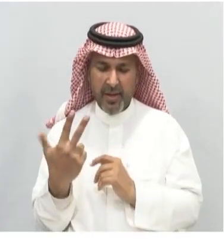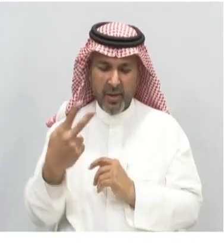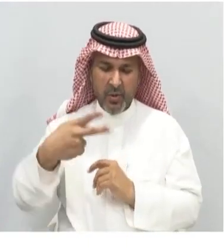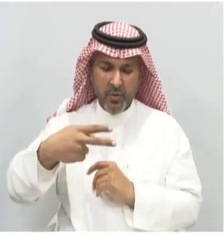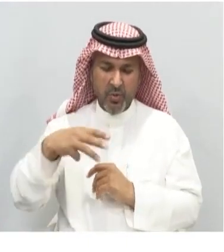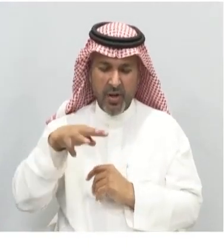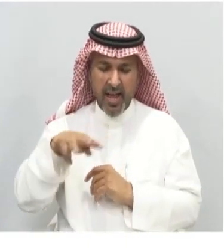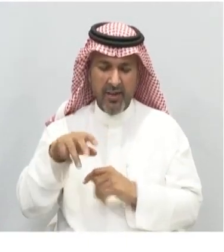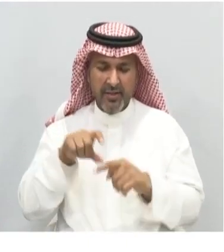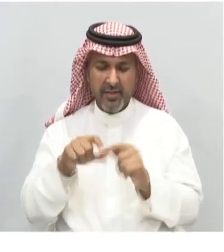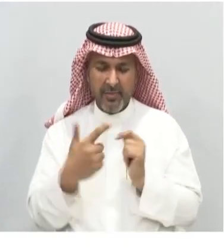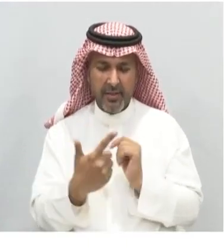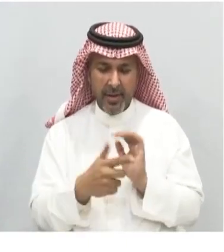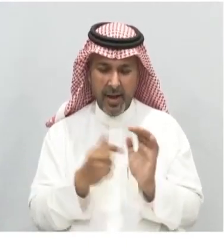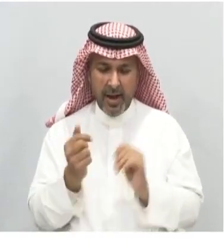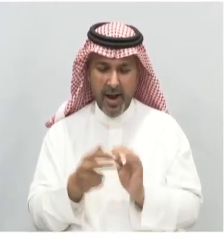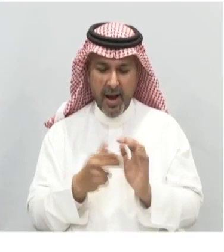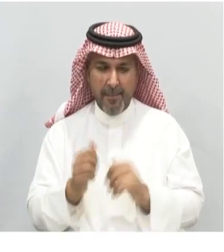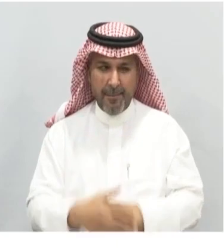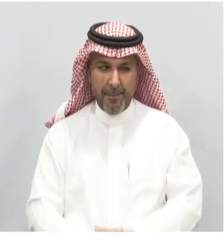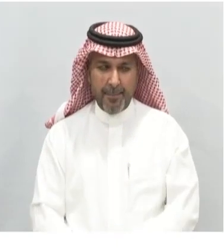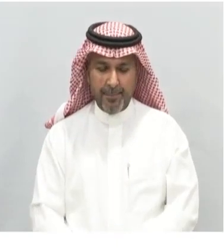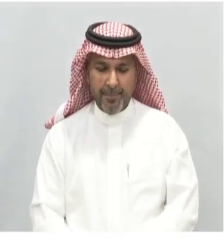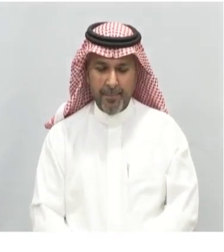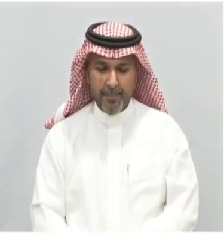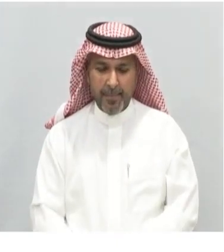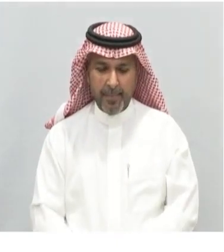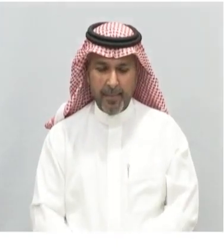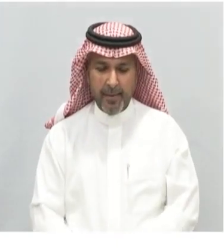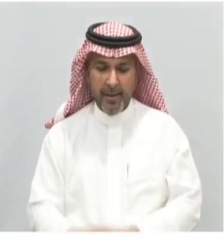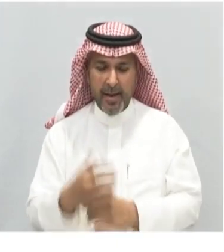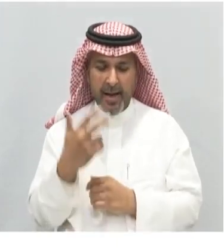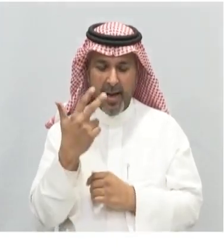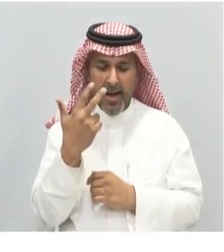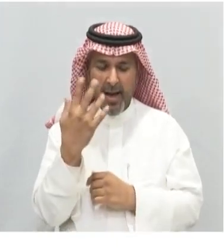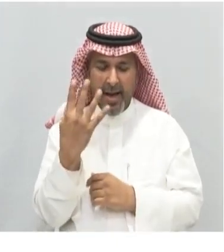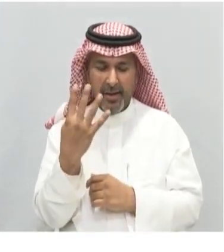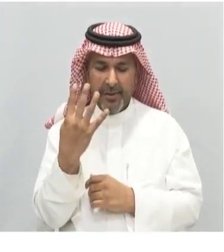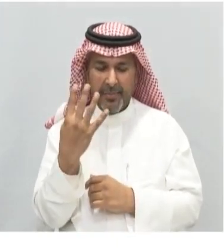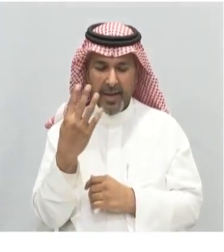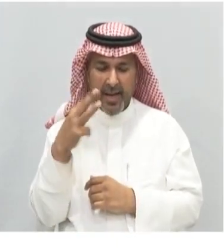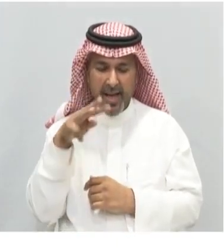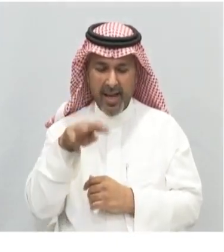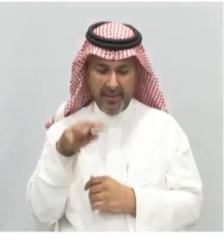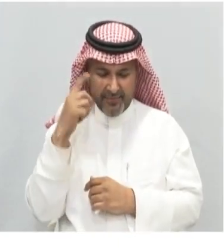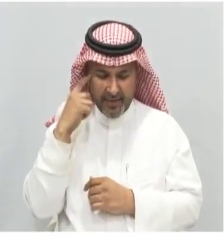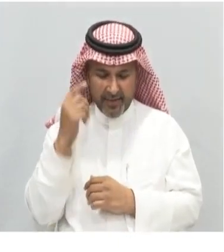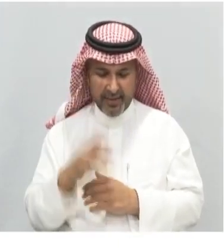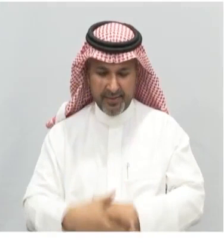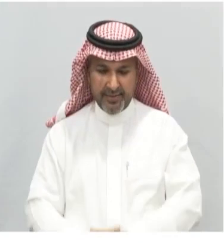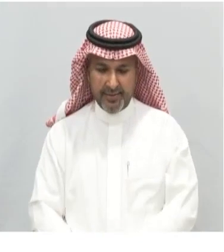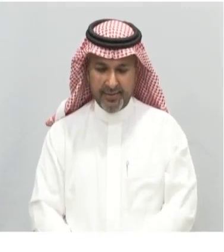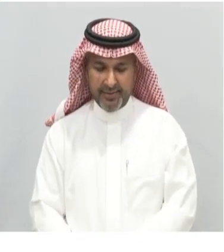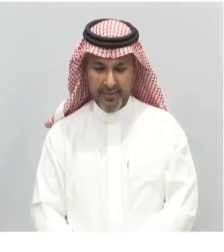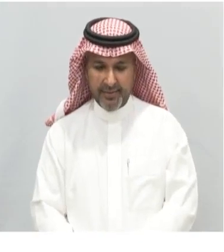ابنائي وبناتي مبدعين بارك الله فيكم تساوي 4000 وبهذا الشكل نكون اجبنا على